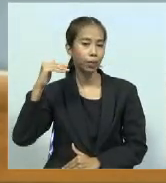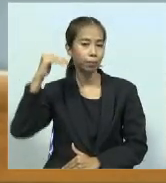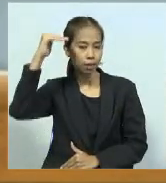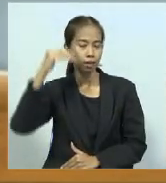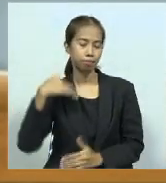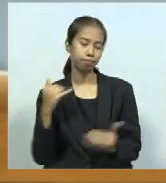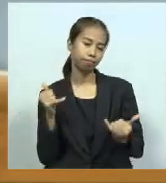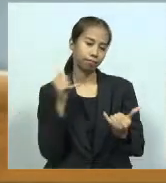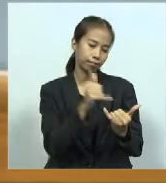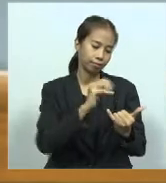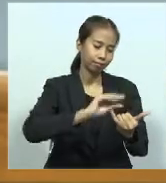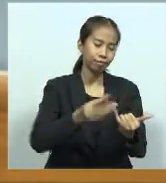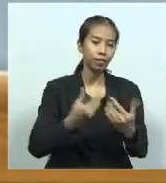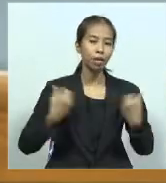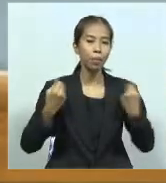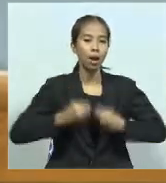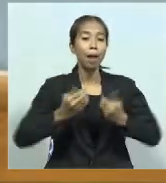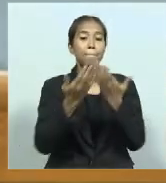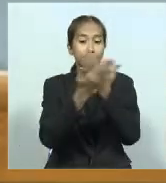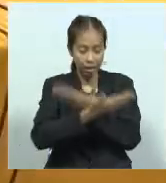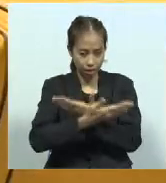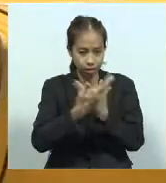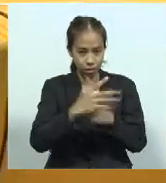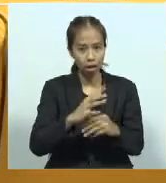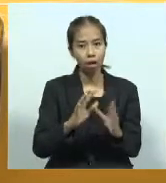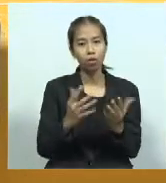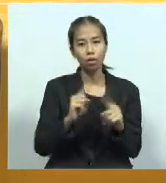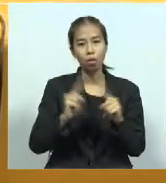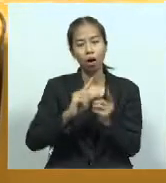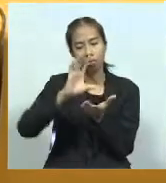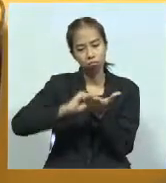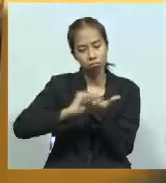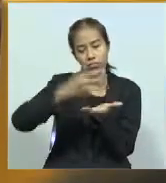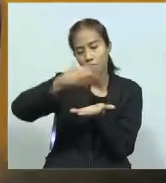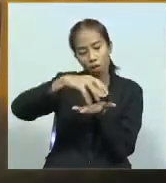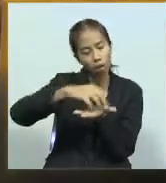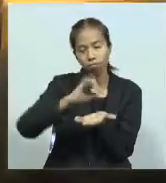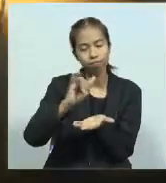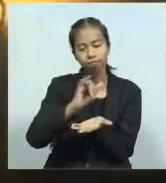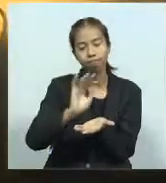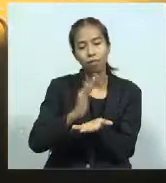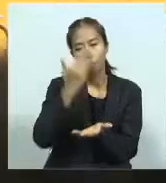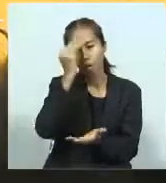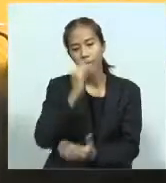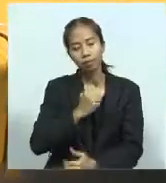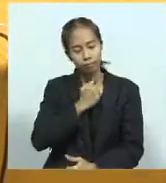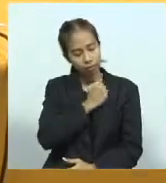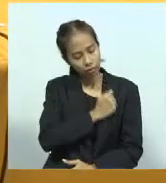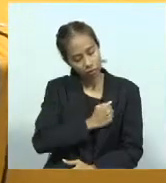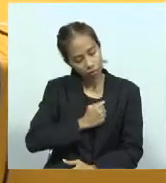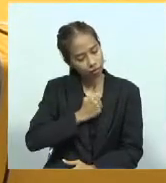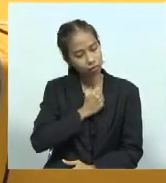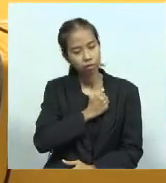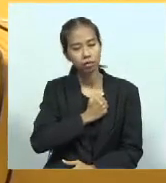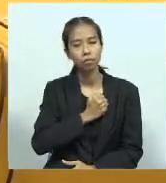ไปเปลี่ยนเสื้อผ้าและแต่งหน้าให้กับน้ำตาลโดยยังไม่สะดวกที่จะให้ข้อมูลใดๆกับสื่อมวลชนเนื่องจากยังอยู่ในอาการโศกเศร้